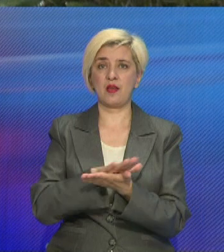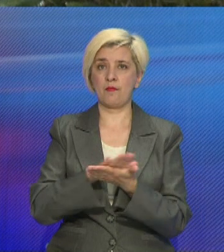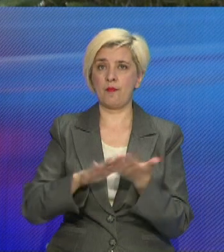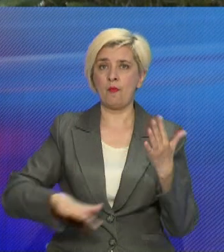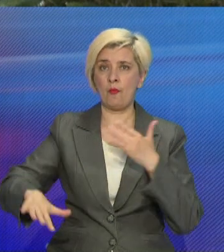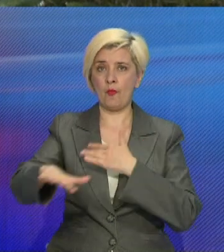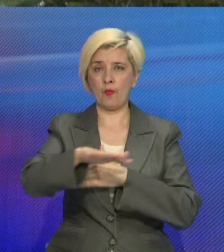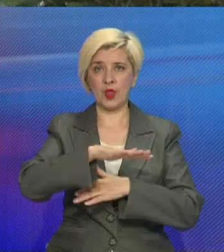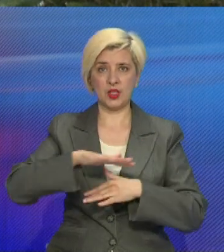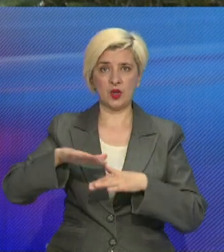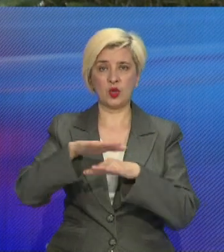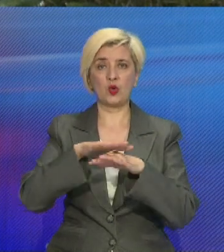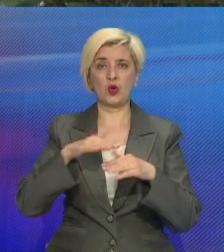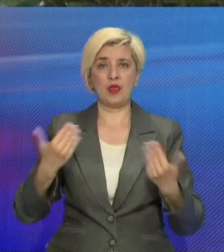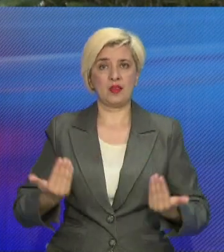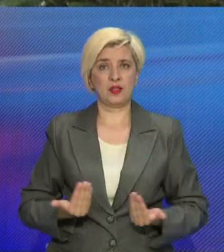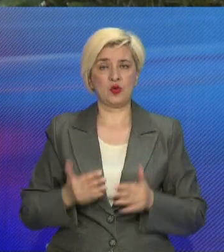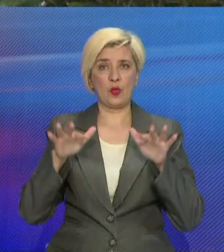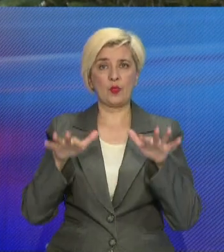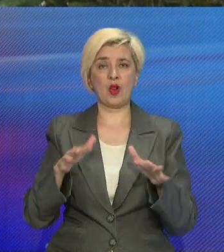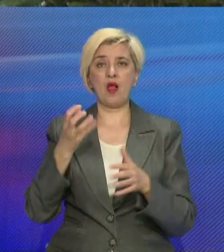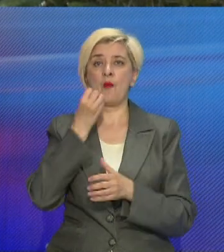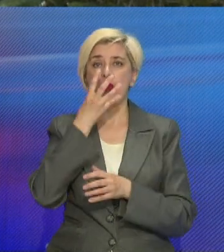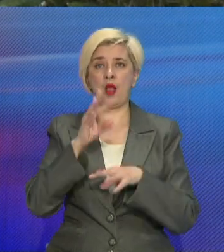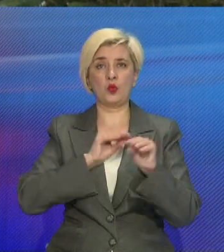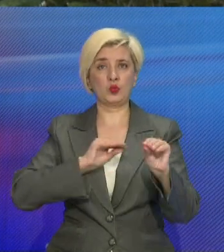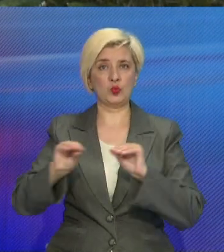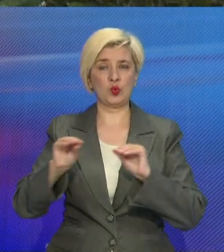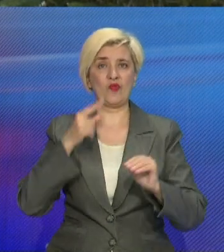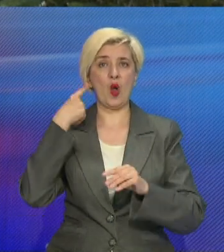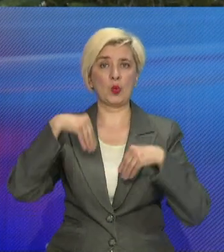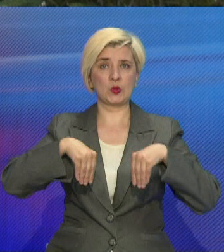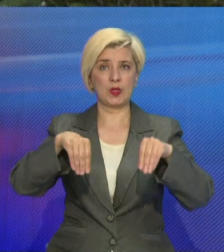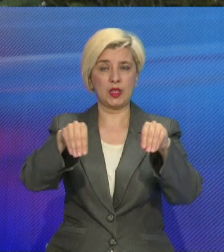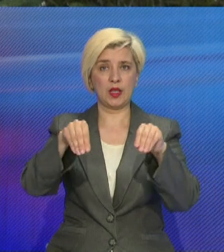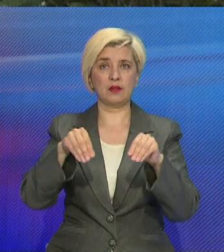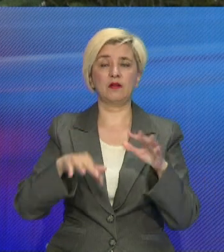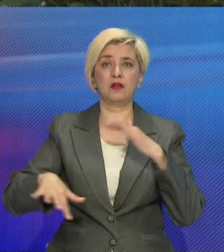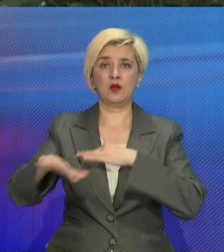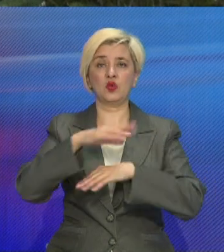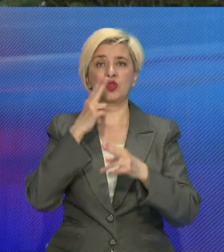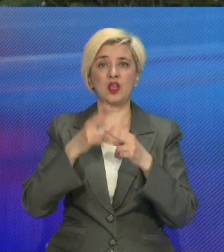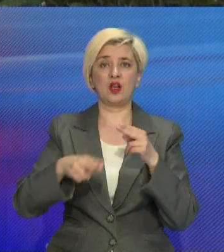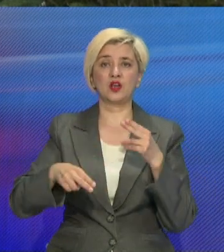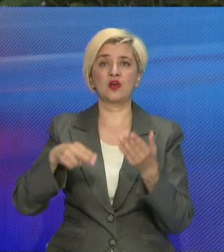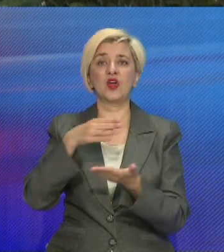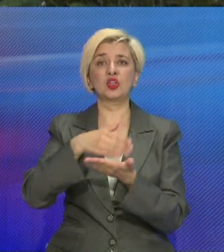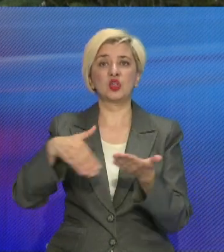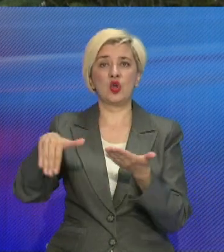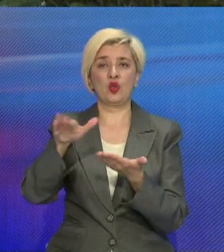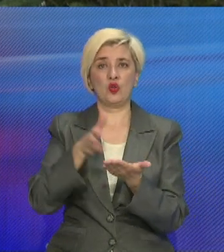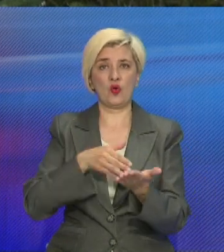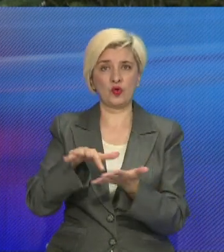на территории населенных пунктов, благоустройства, озеленения территорий, заканчивая сносом ветхих и пустующих